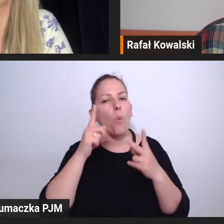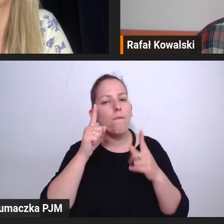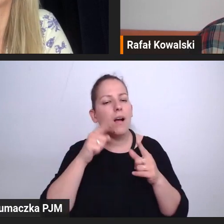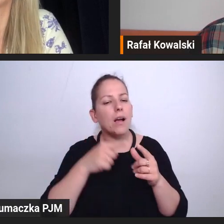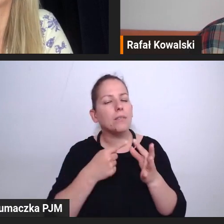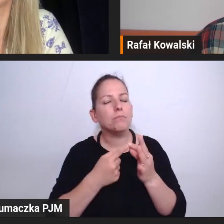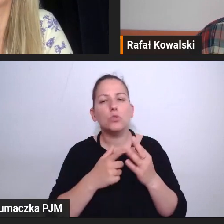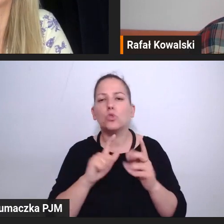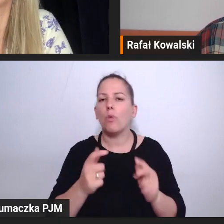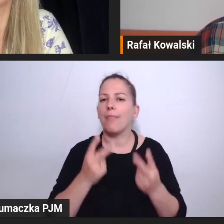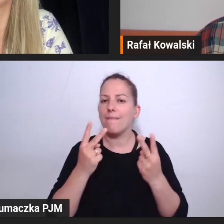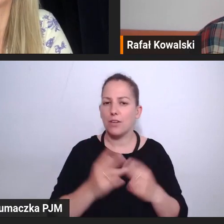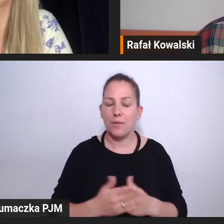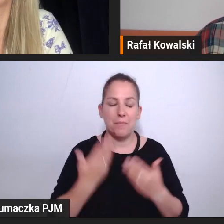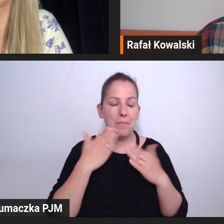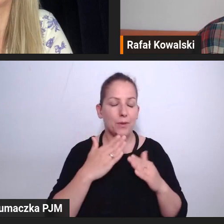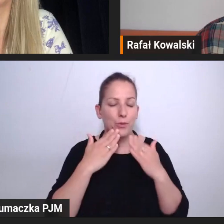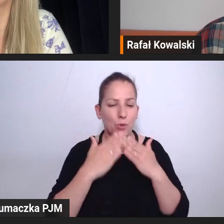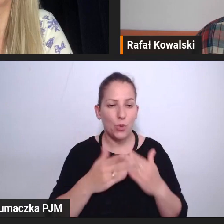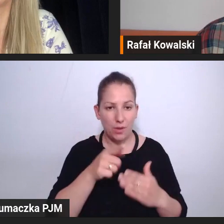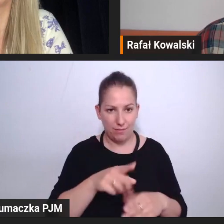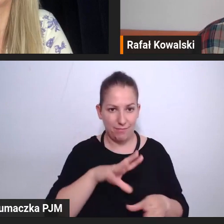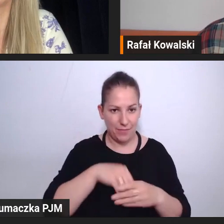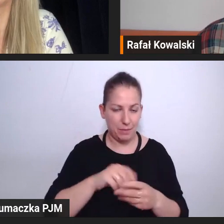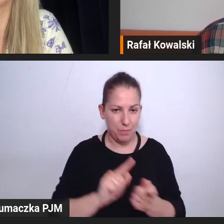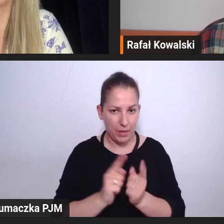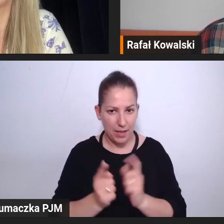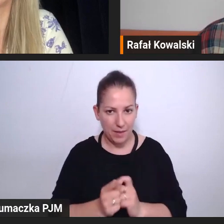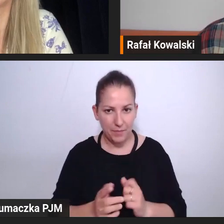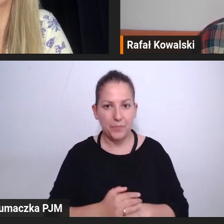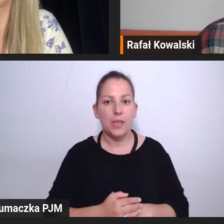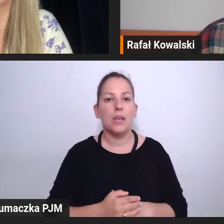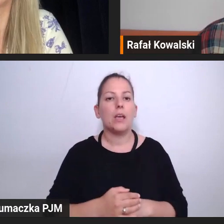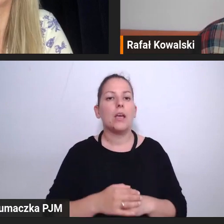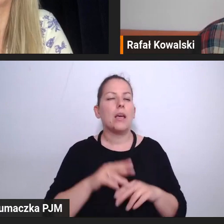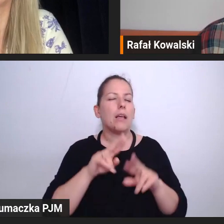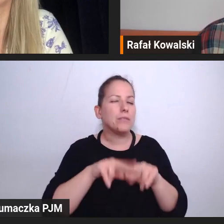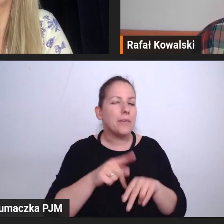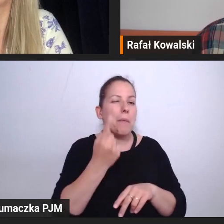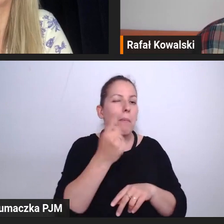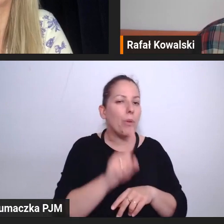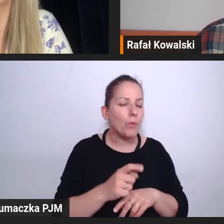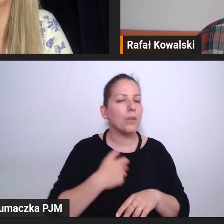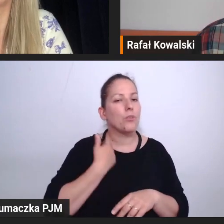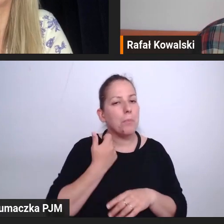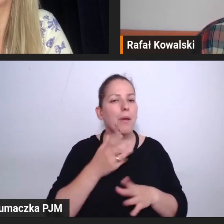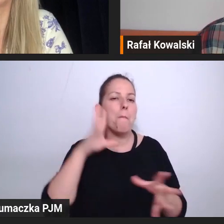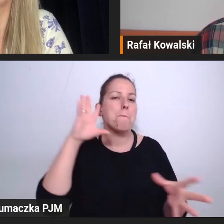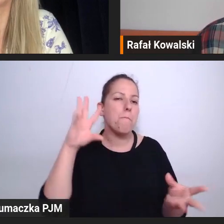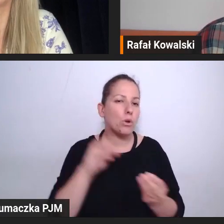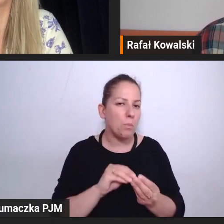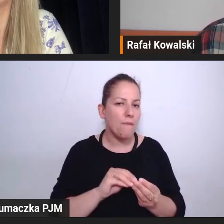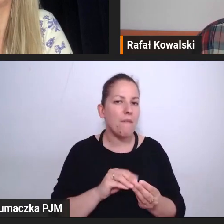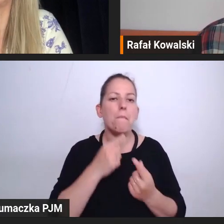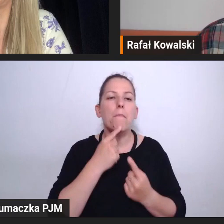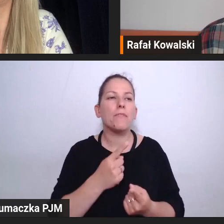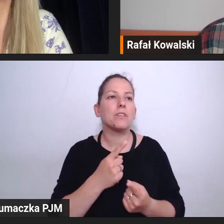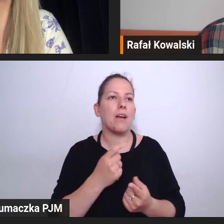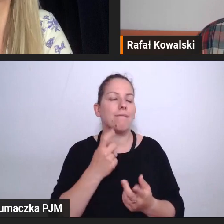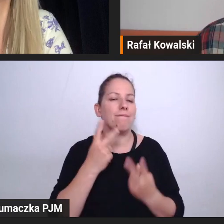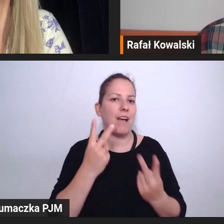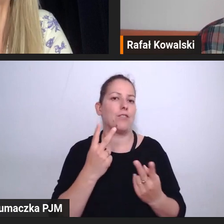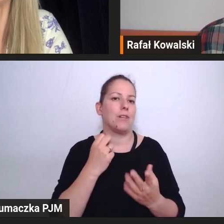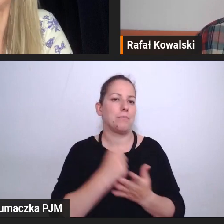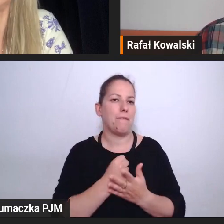są najważniejsze. Bardzo Ci dziękuję za udział w tym spotkaniu. Ja jeszcze zostawię Ci minutkę, żebyś jakoś podsumowała, powiedziała ważną rzecz na koniec,